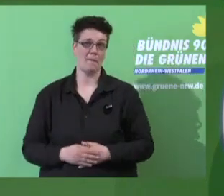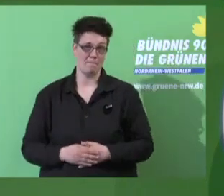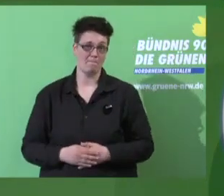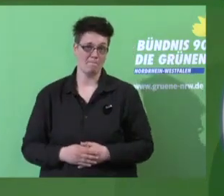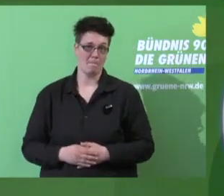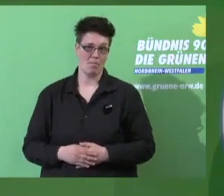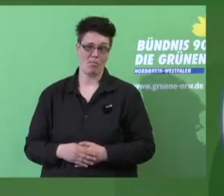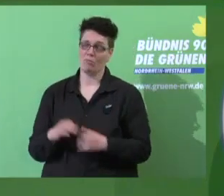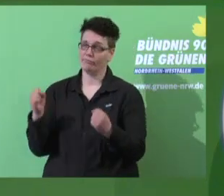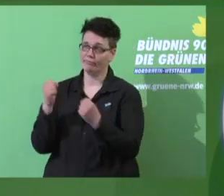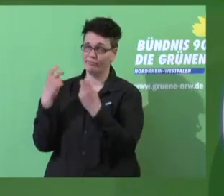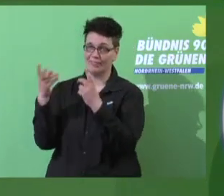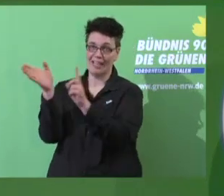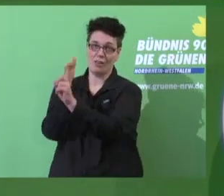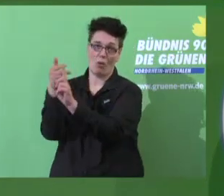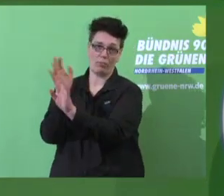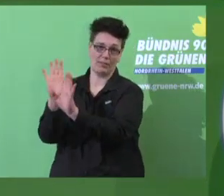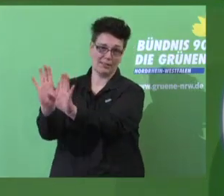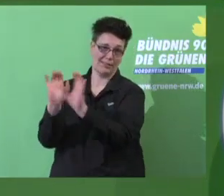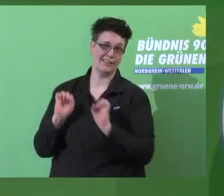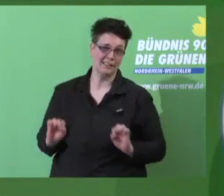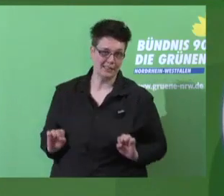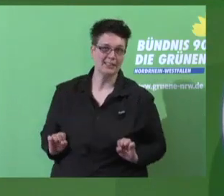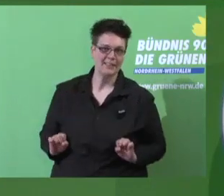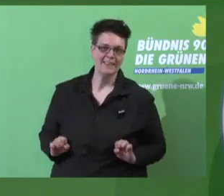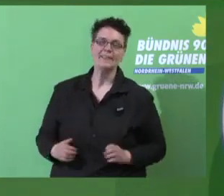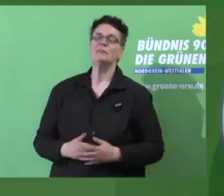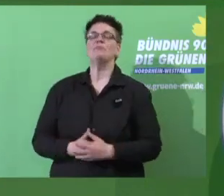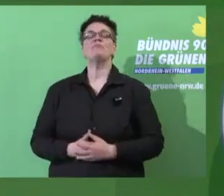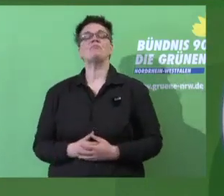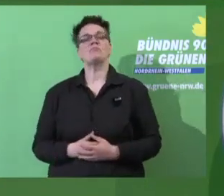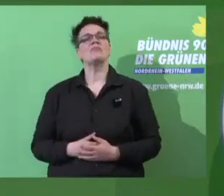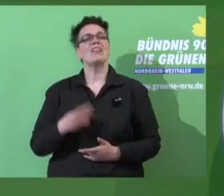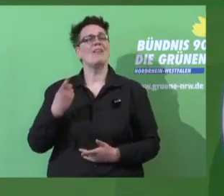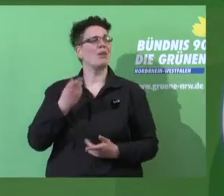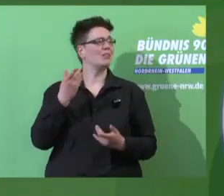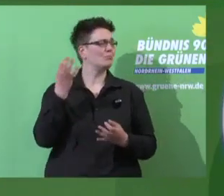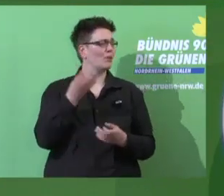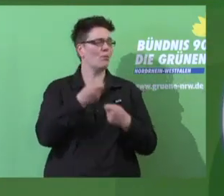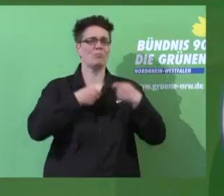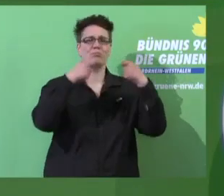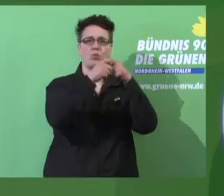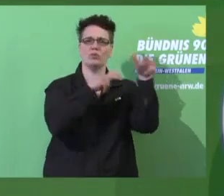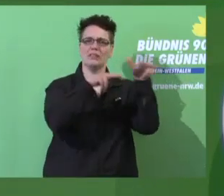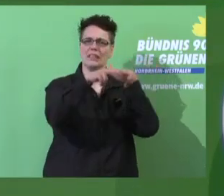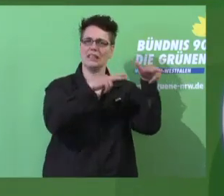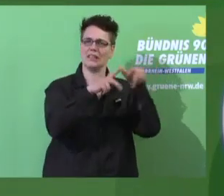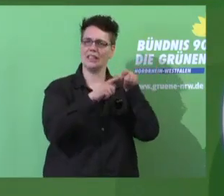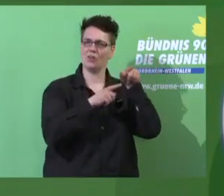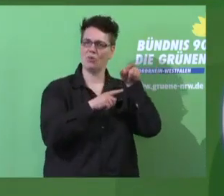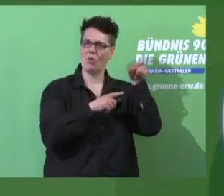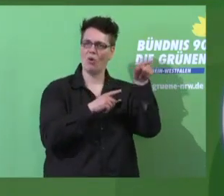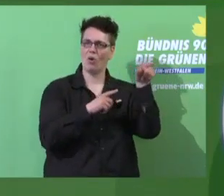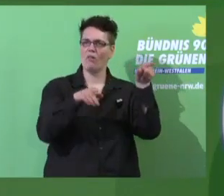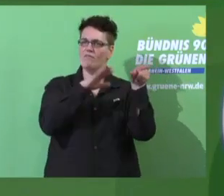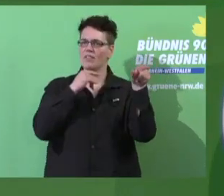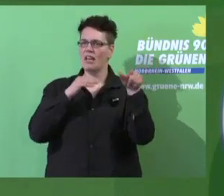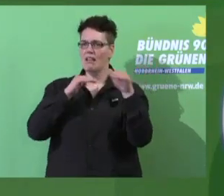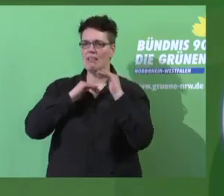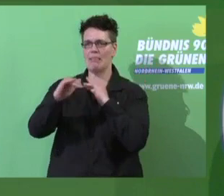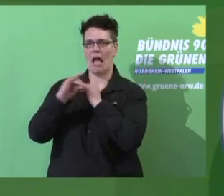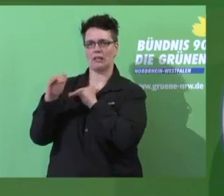Lobbyist, den wir in der Bundesrepublik haben. Aber wir brauchen endlich eine Bundesregierung mit Unterstützung aus vielen